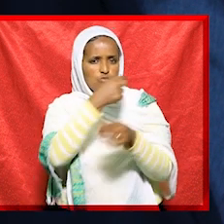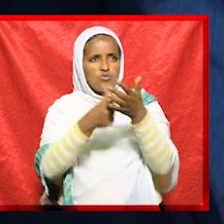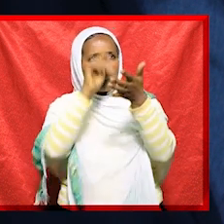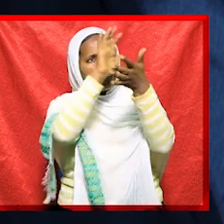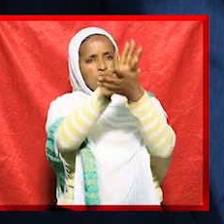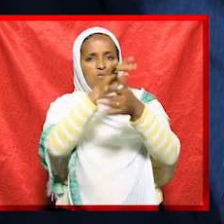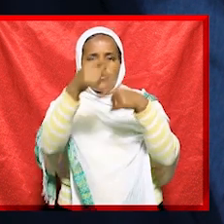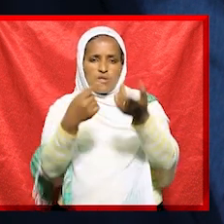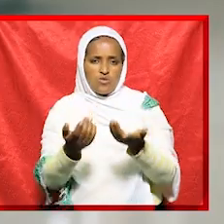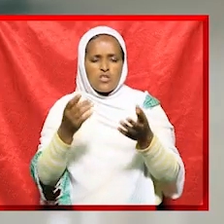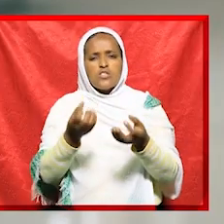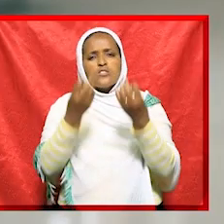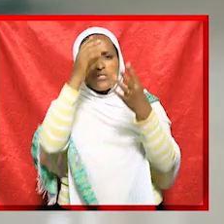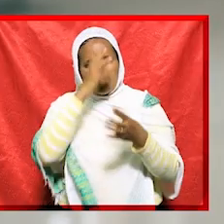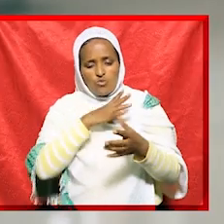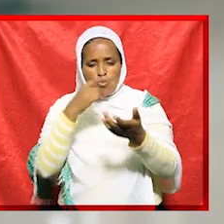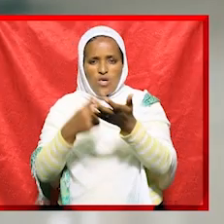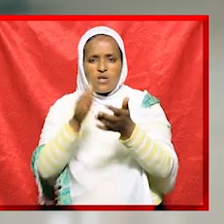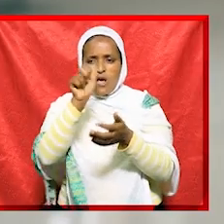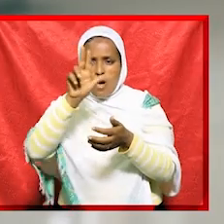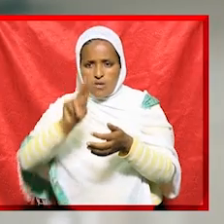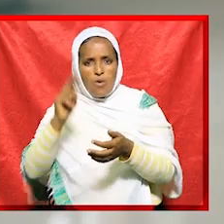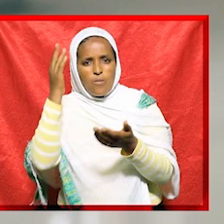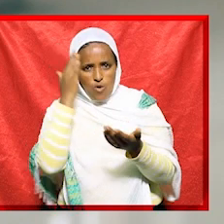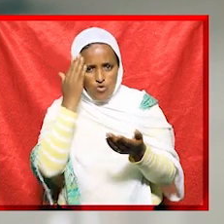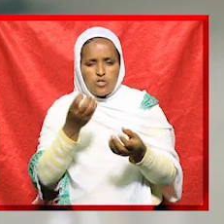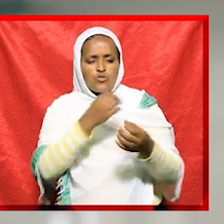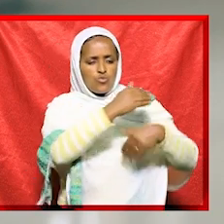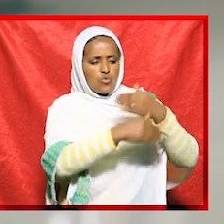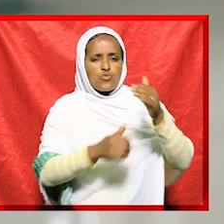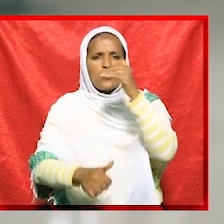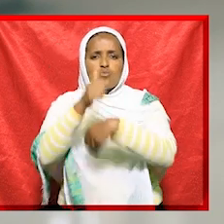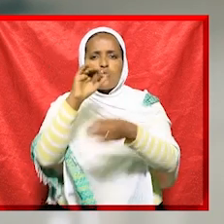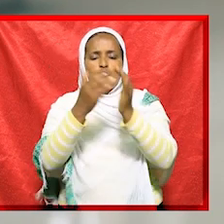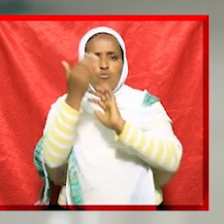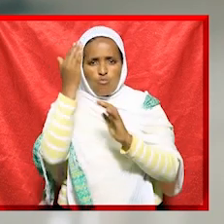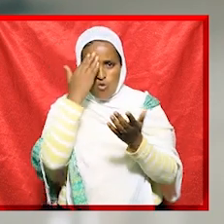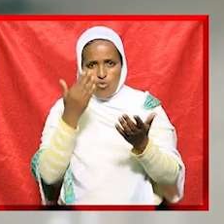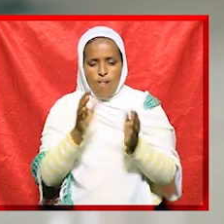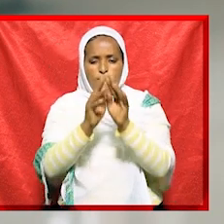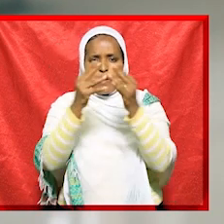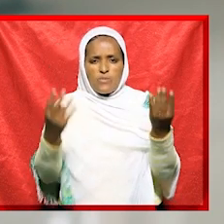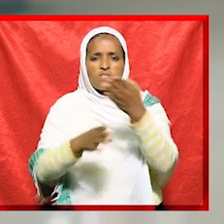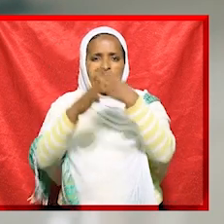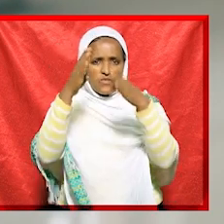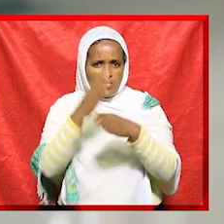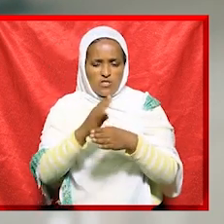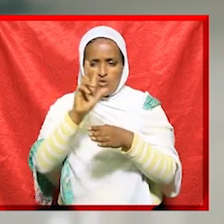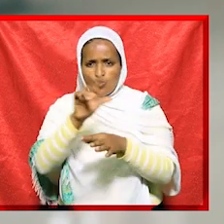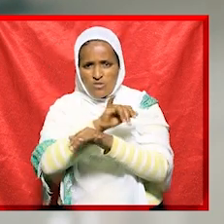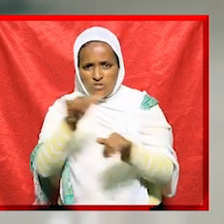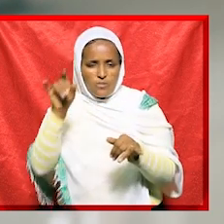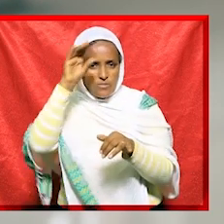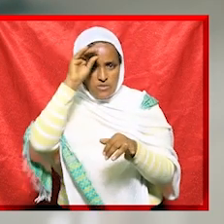አርማቸውን እየለጠፉ ነው እየሄዱ ያሉት። ስንቱ ሰው ነው ይሄንን አርማ የሚያቀው? ስንቱ ሰው ነው ትውልዱ እየተጠቃመውን የሚያቀው? በመጽሐፍ ደረጃ